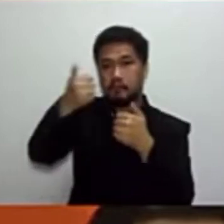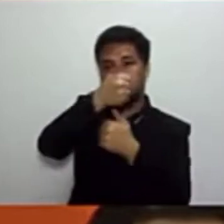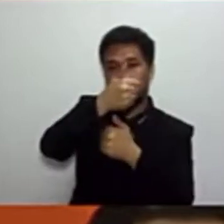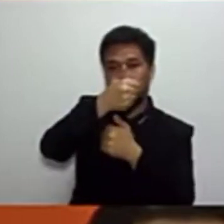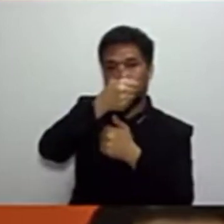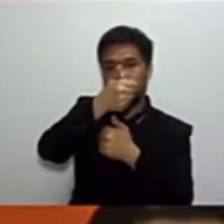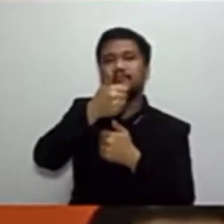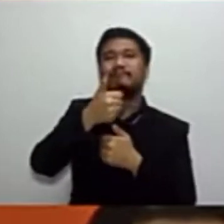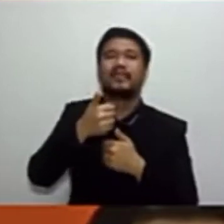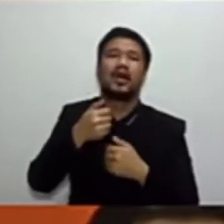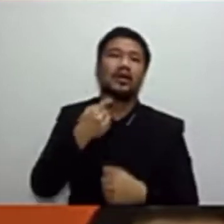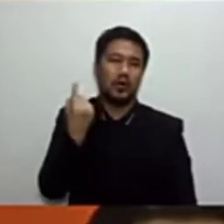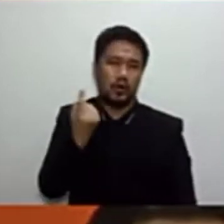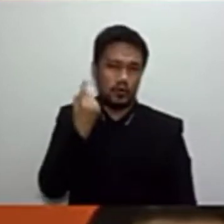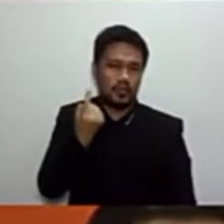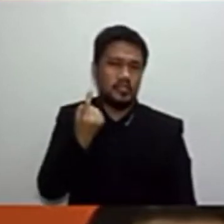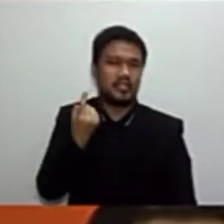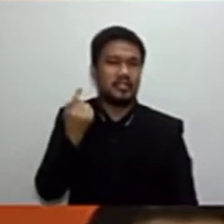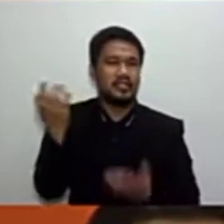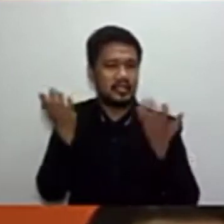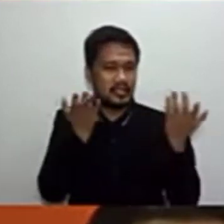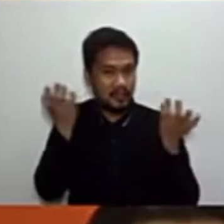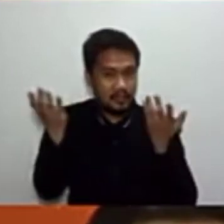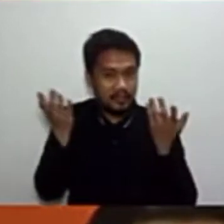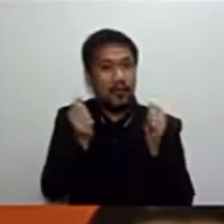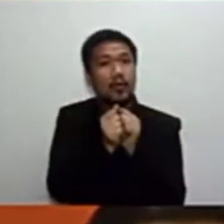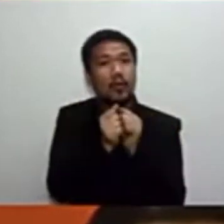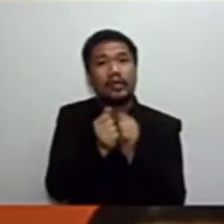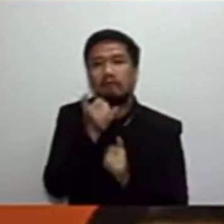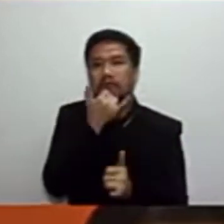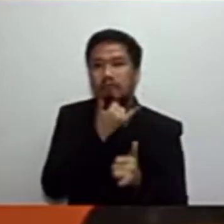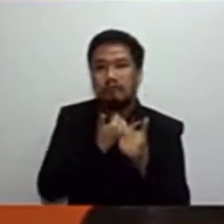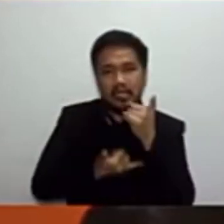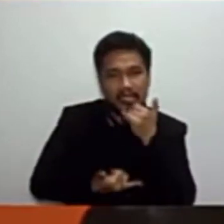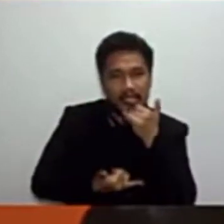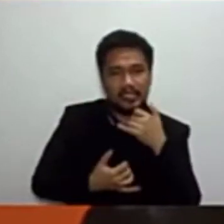ay naglilingkod ng may maling intensyon.